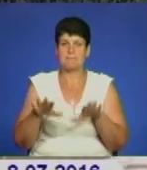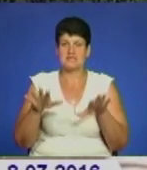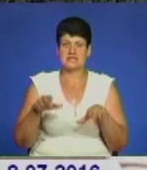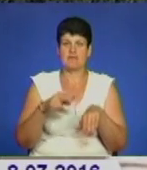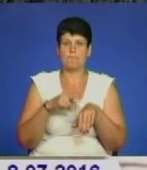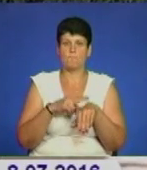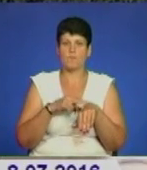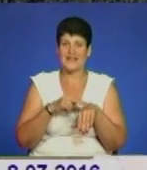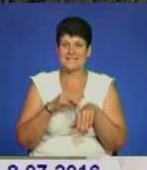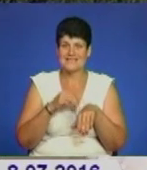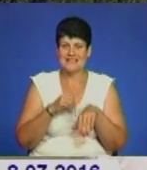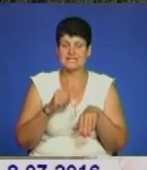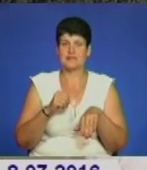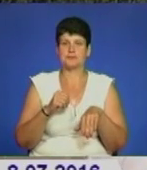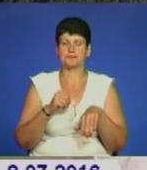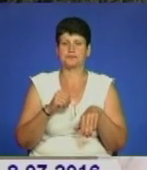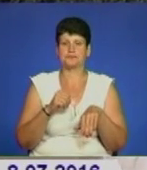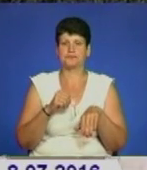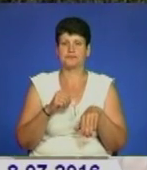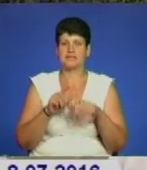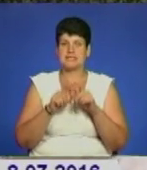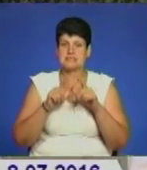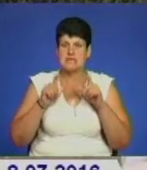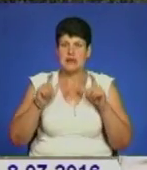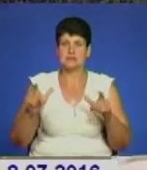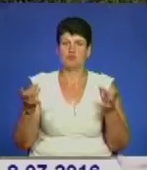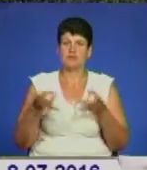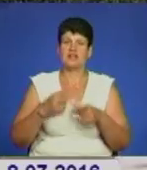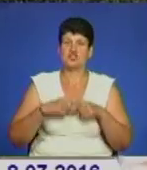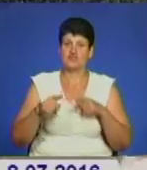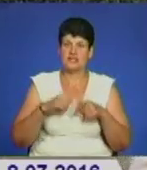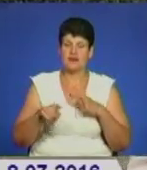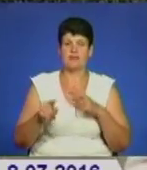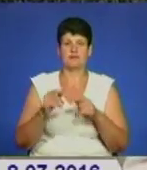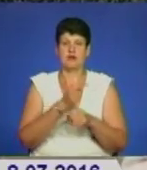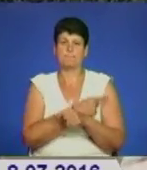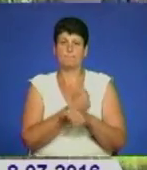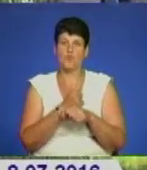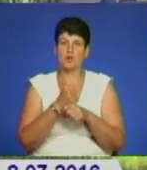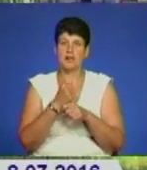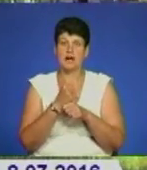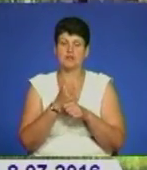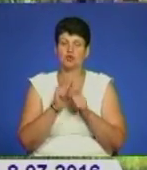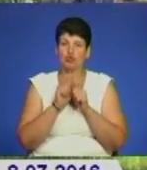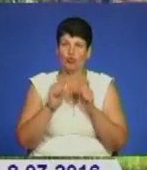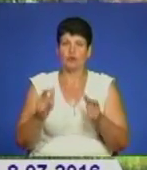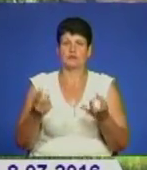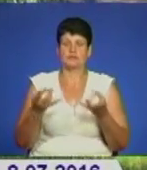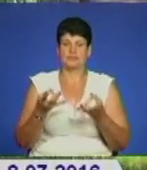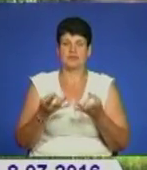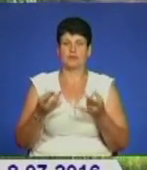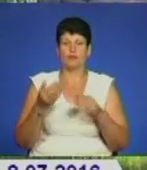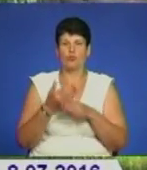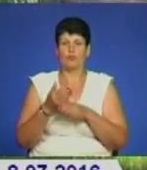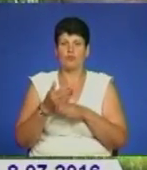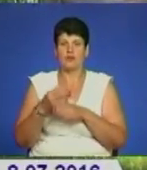поліцейська станція, нам потрібен швидка, амбулаторія, от що нам потрібно. Радує, що мало-помалу